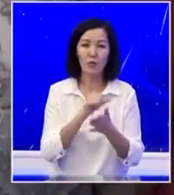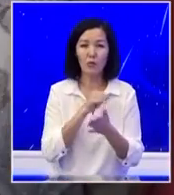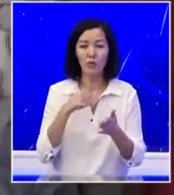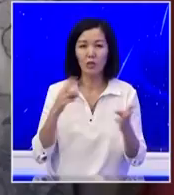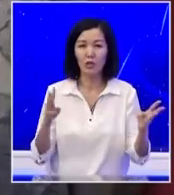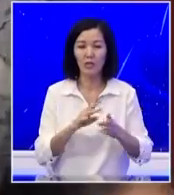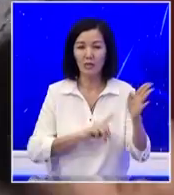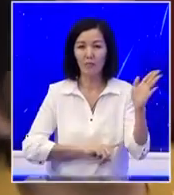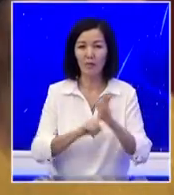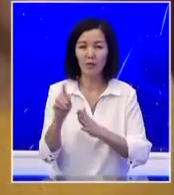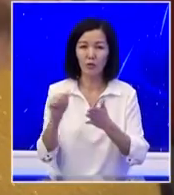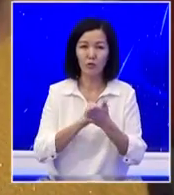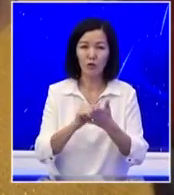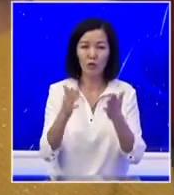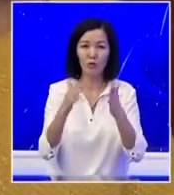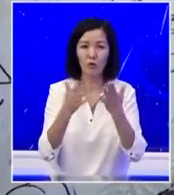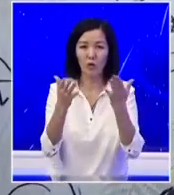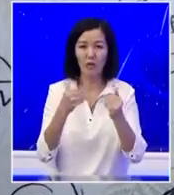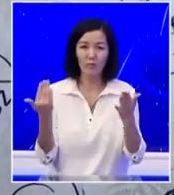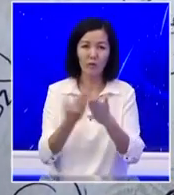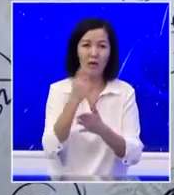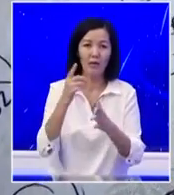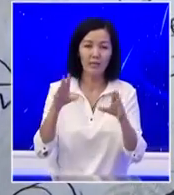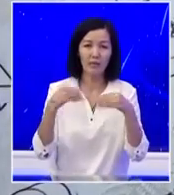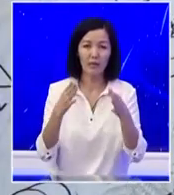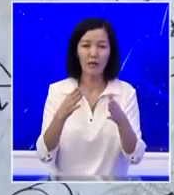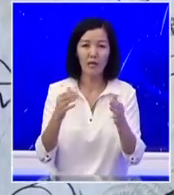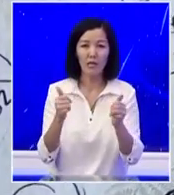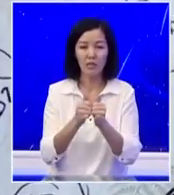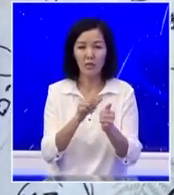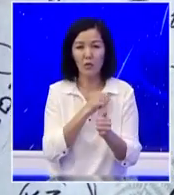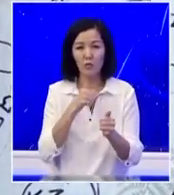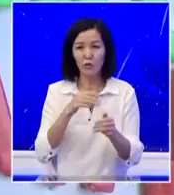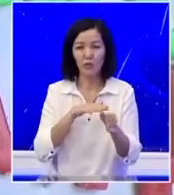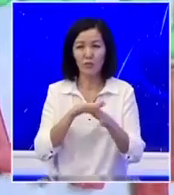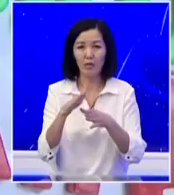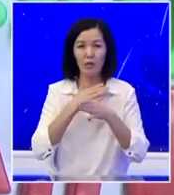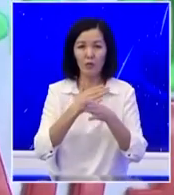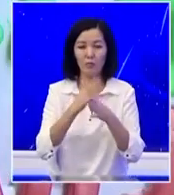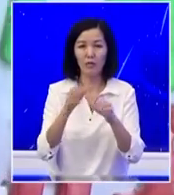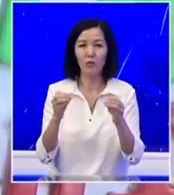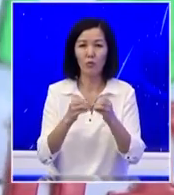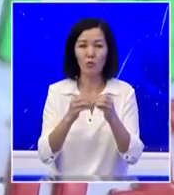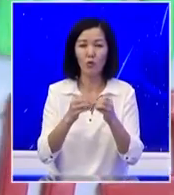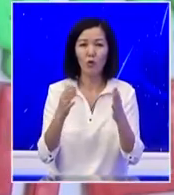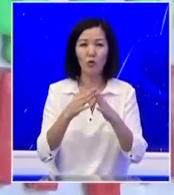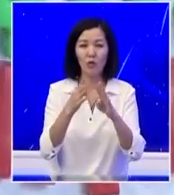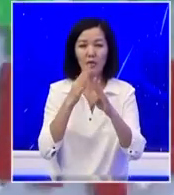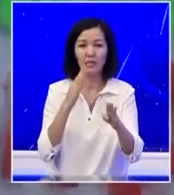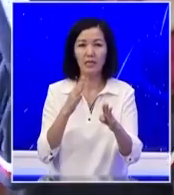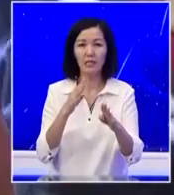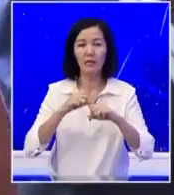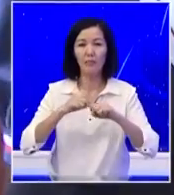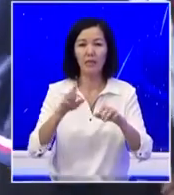алып, құжаттарын реттеп, жаңа иелеріне табыстағанша басығасында жүрмек. Ал 10 жыл бойы баспана кезегінде тұрған батыр ананың